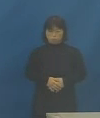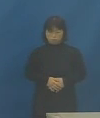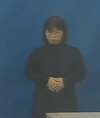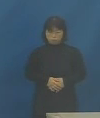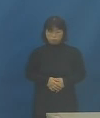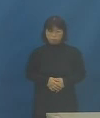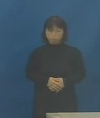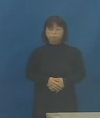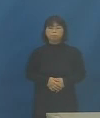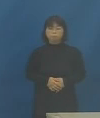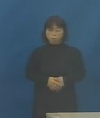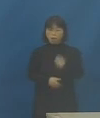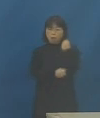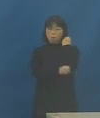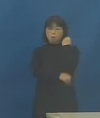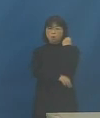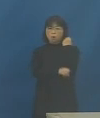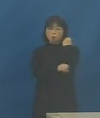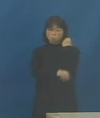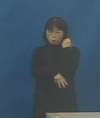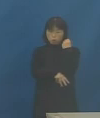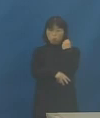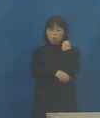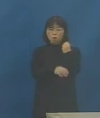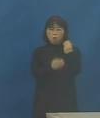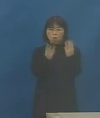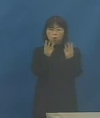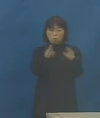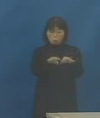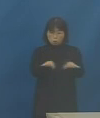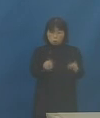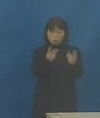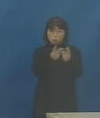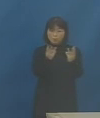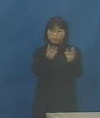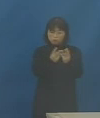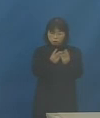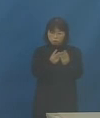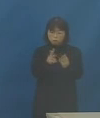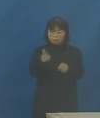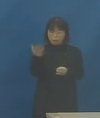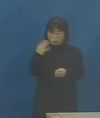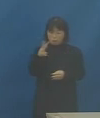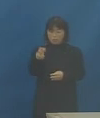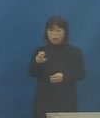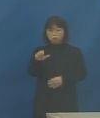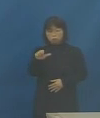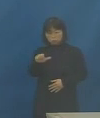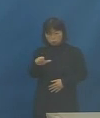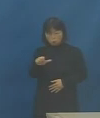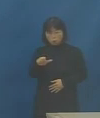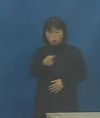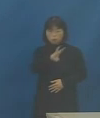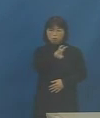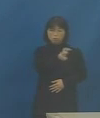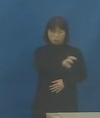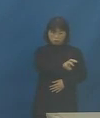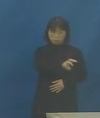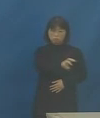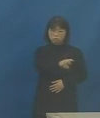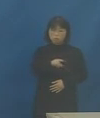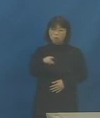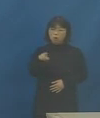a元々あの30人学級以前に来35人学級で少人数楽器を本件は